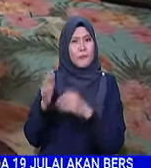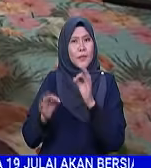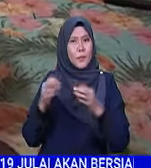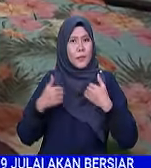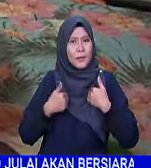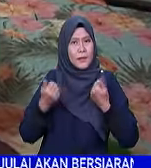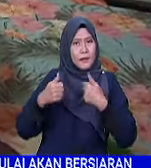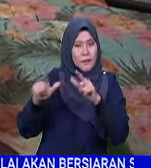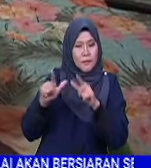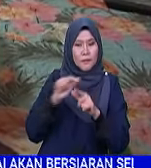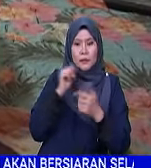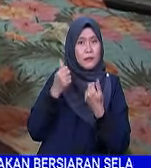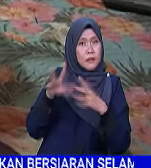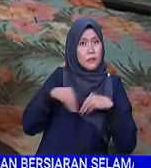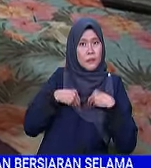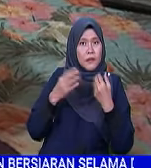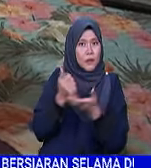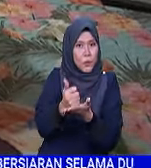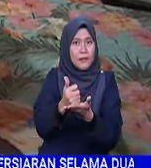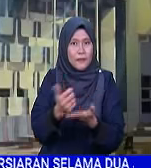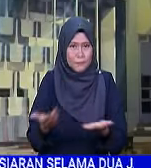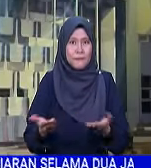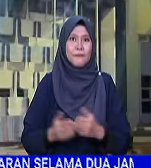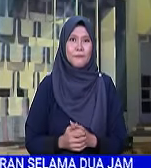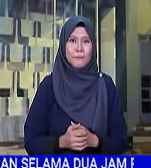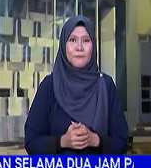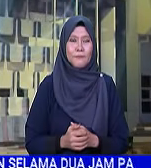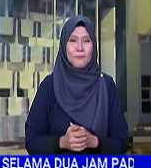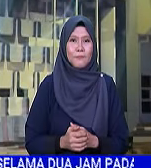penerima yang layak tidak menerima bantuan.